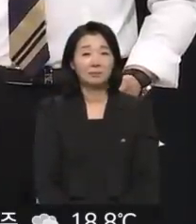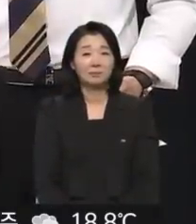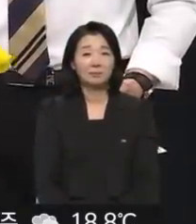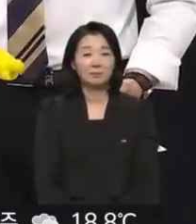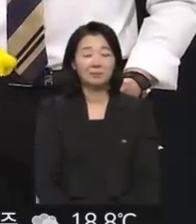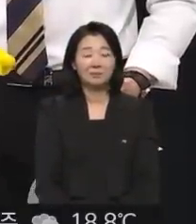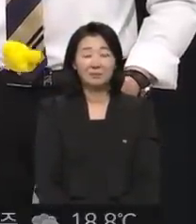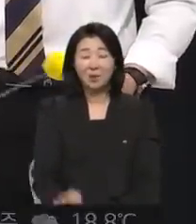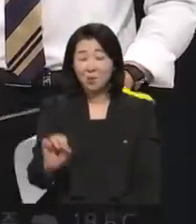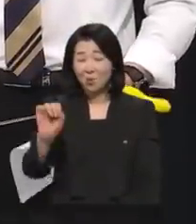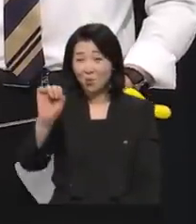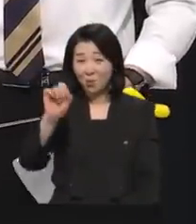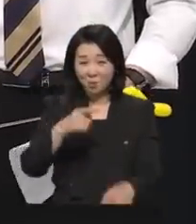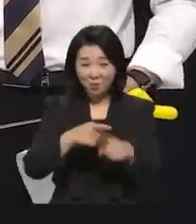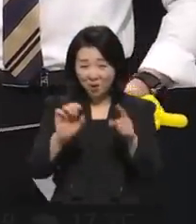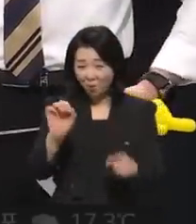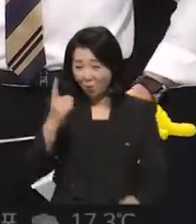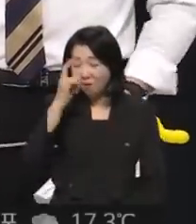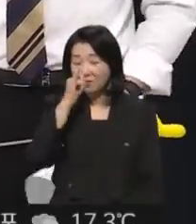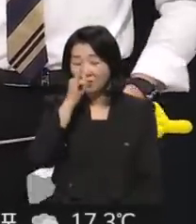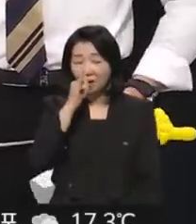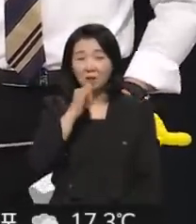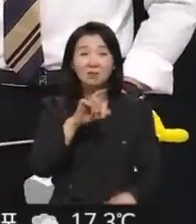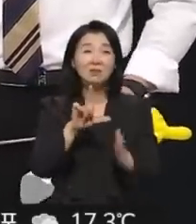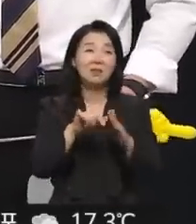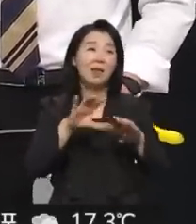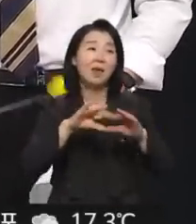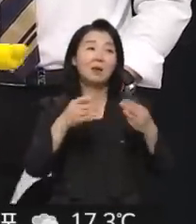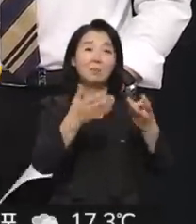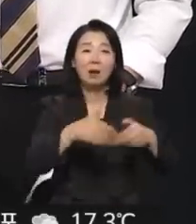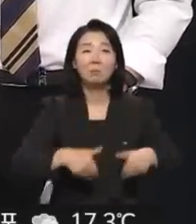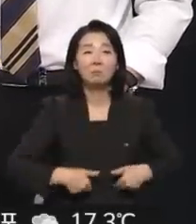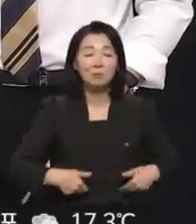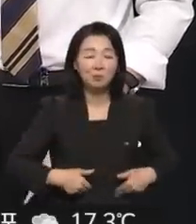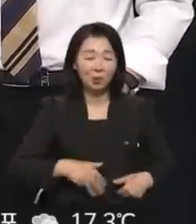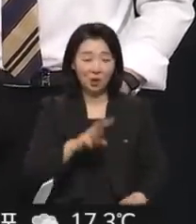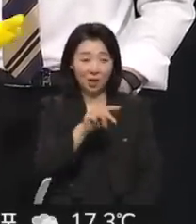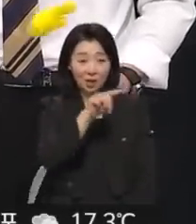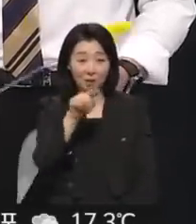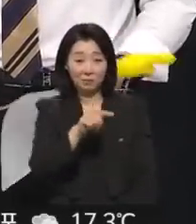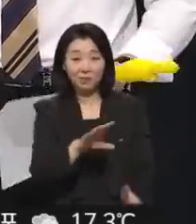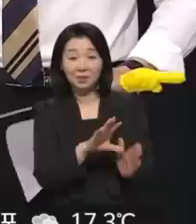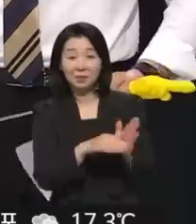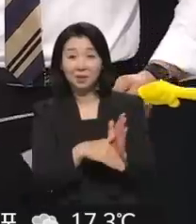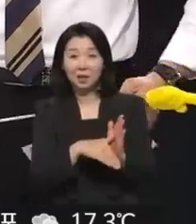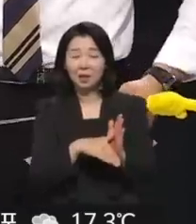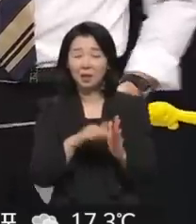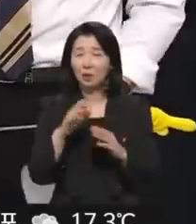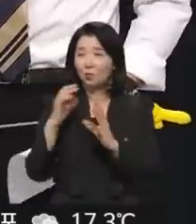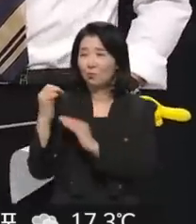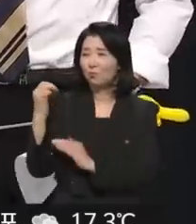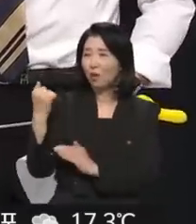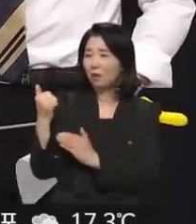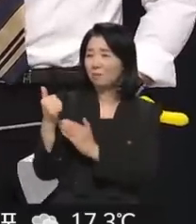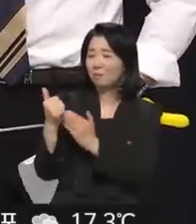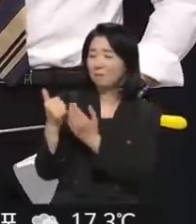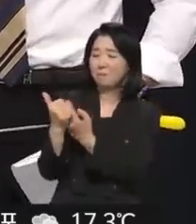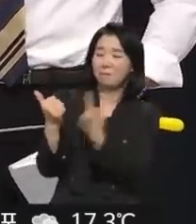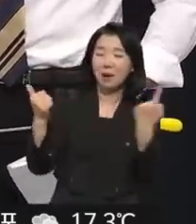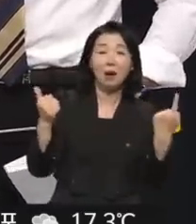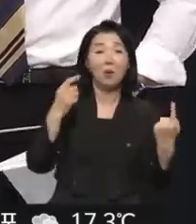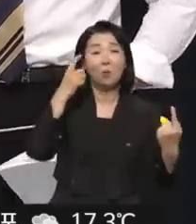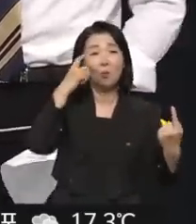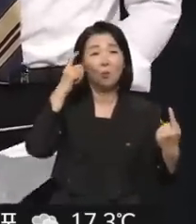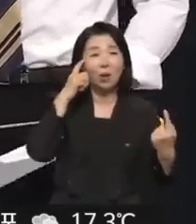진단이 나왔으면 원인에 따른 처방이 필요하겠죠. 이 MZ세대가 국민의힘의 등을 돌린 배경에는 이 주